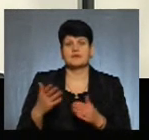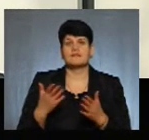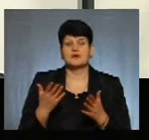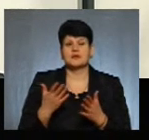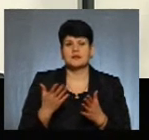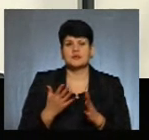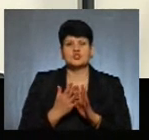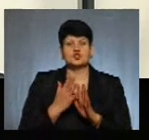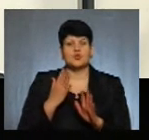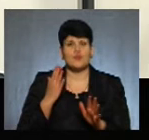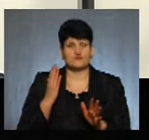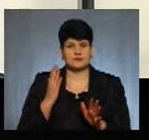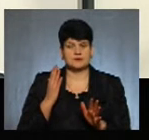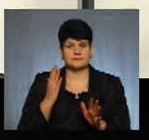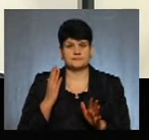в якій черговості